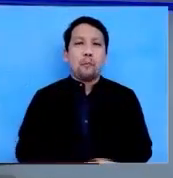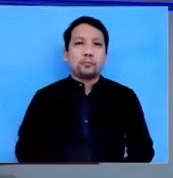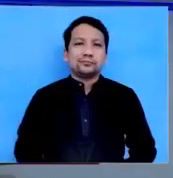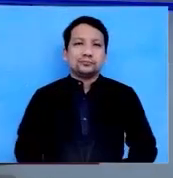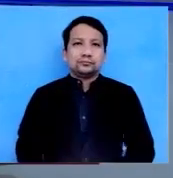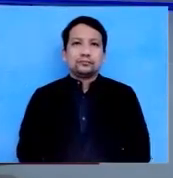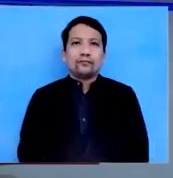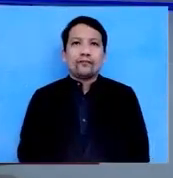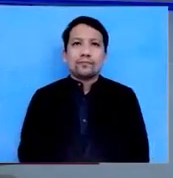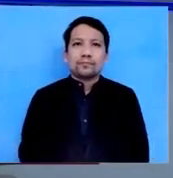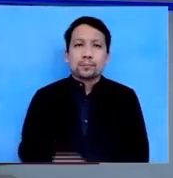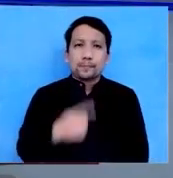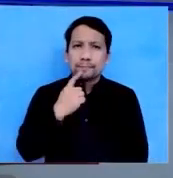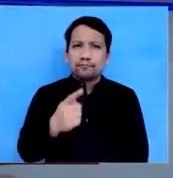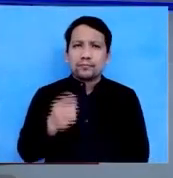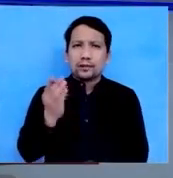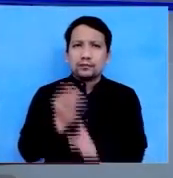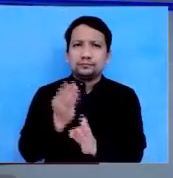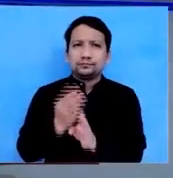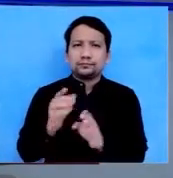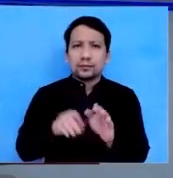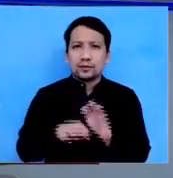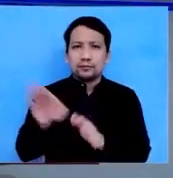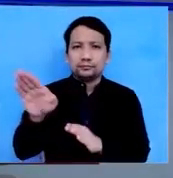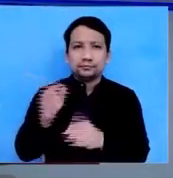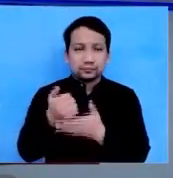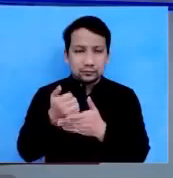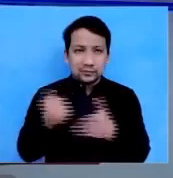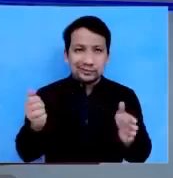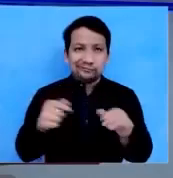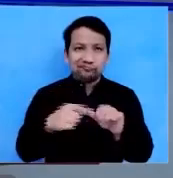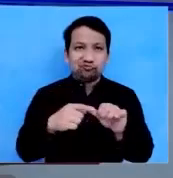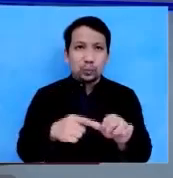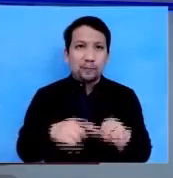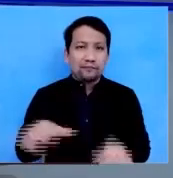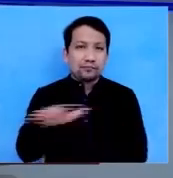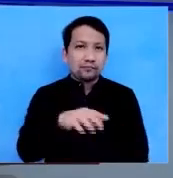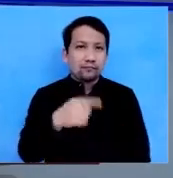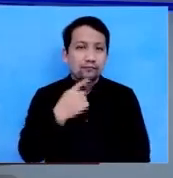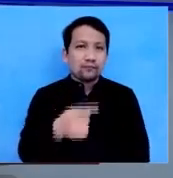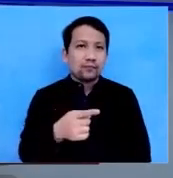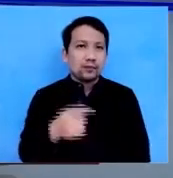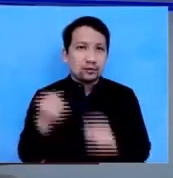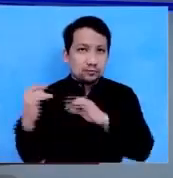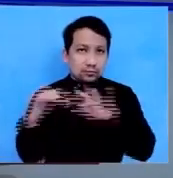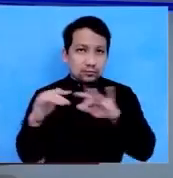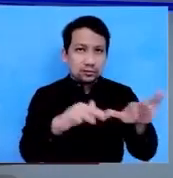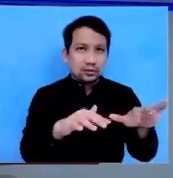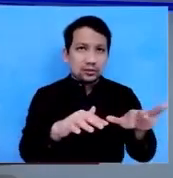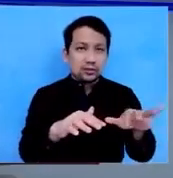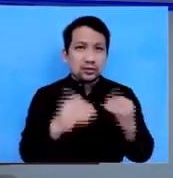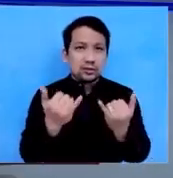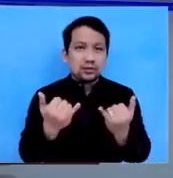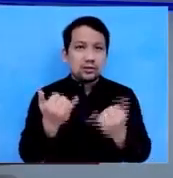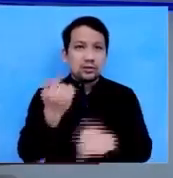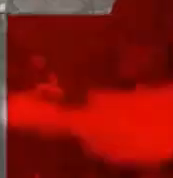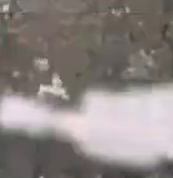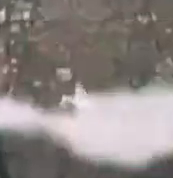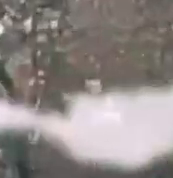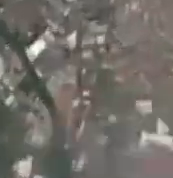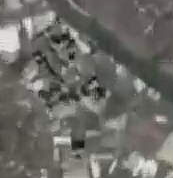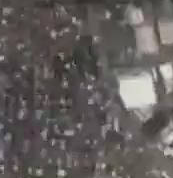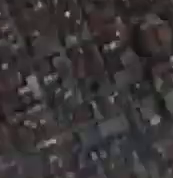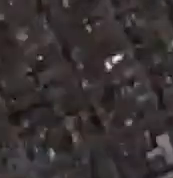Pero sa isang bus company, nakatulong daw ang online booking para hindi masyadong dagsain ang kanilang terminal ngayong araw.